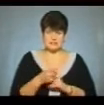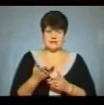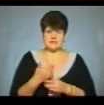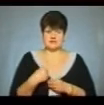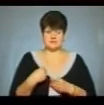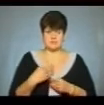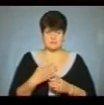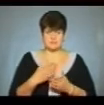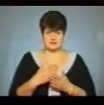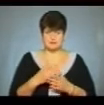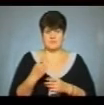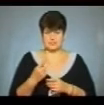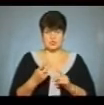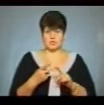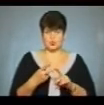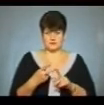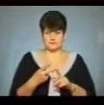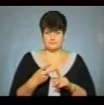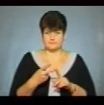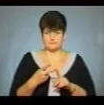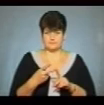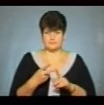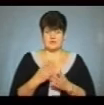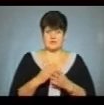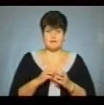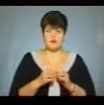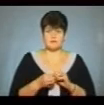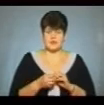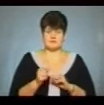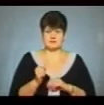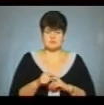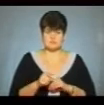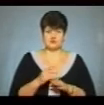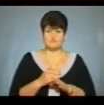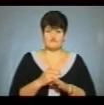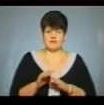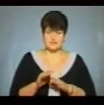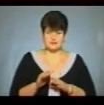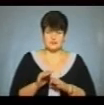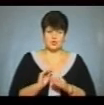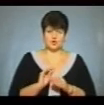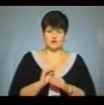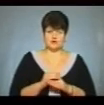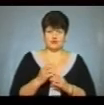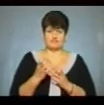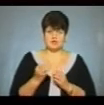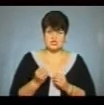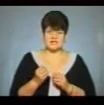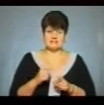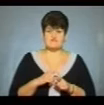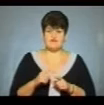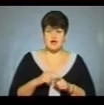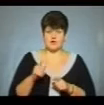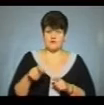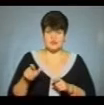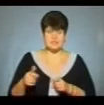ми понесли. То раз, а друге, що є проблеми з тим, що виділити додатково ще зварювальників, які